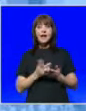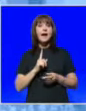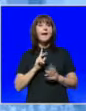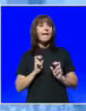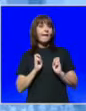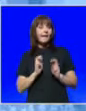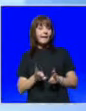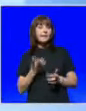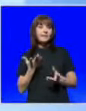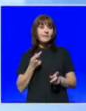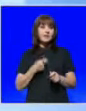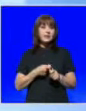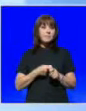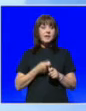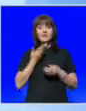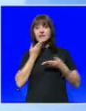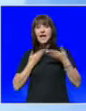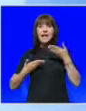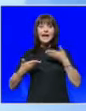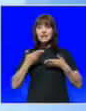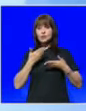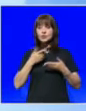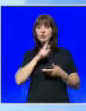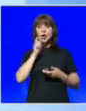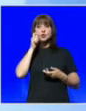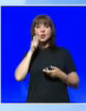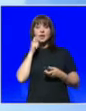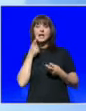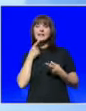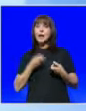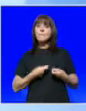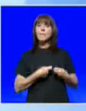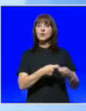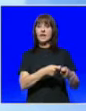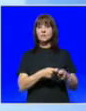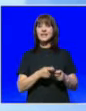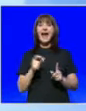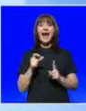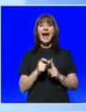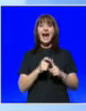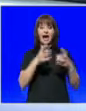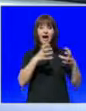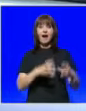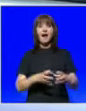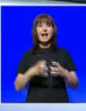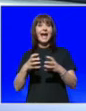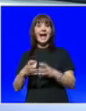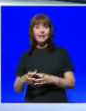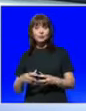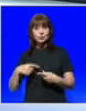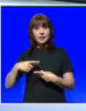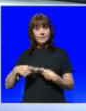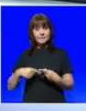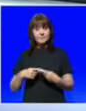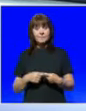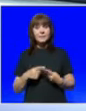водят разговорите с Украйна за продажбата на реакторите на АЕЦ Белене? Каквото решение взе управляващото мнозинство? На първо място ще оценя това